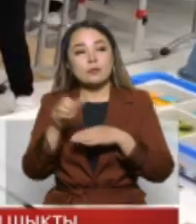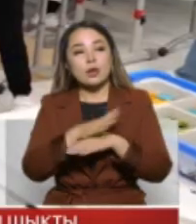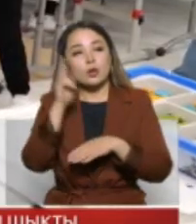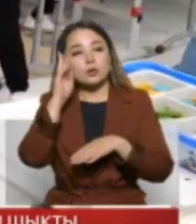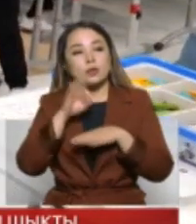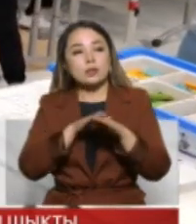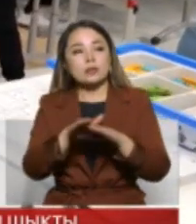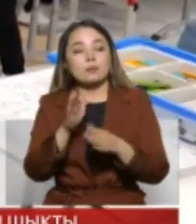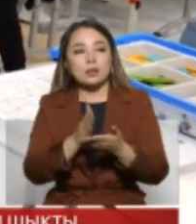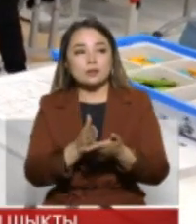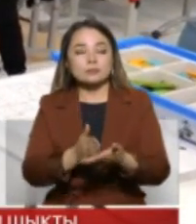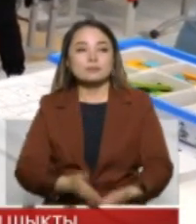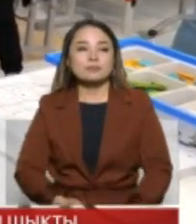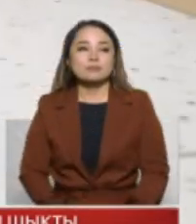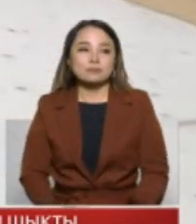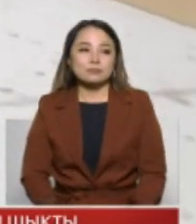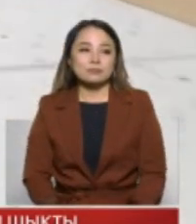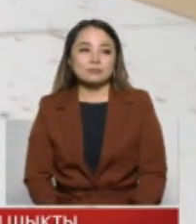жатыр.